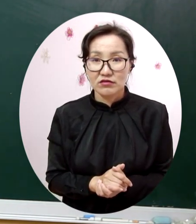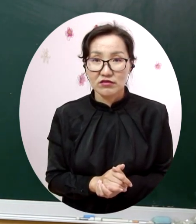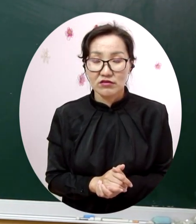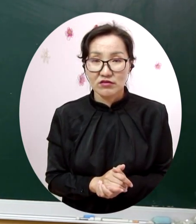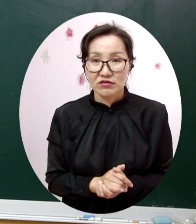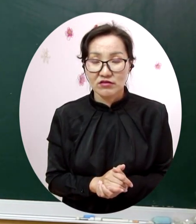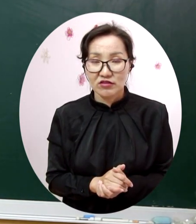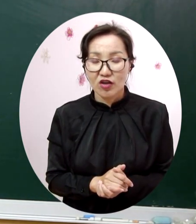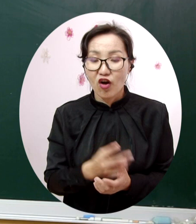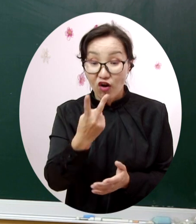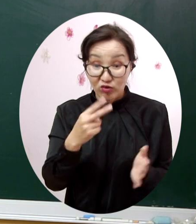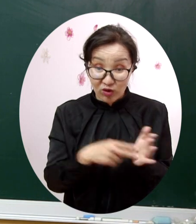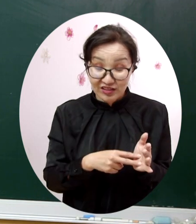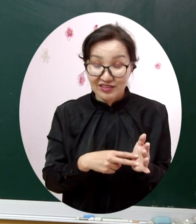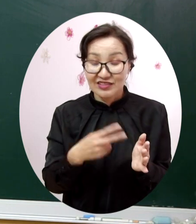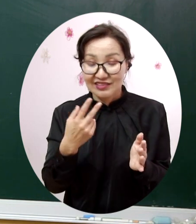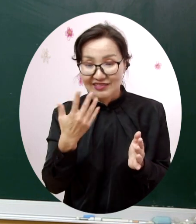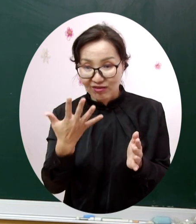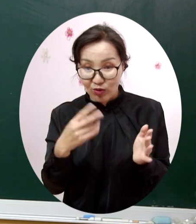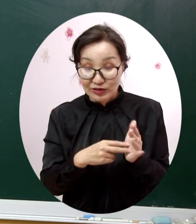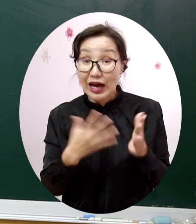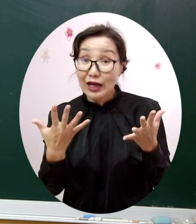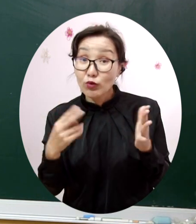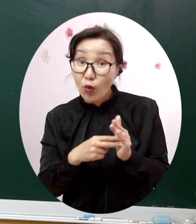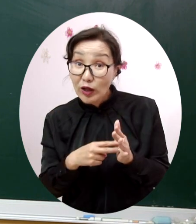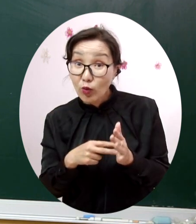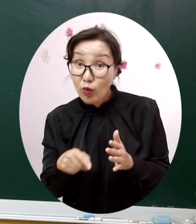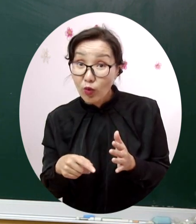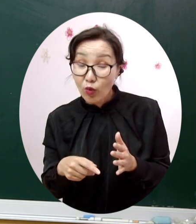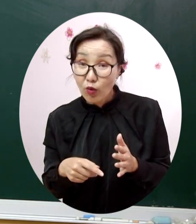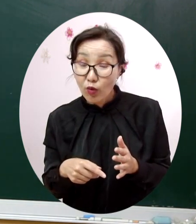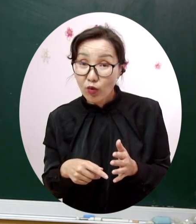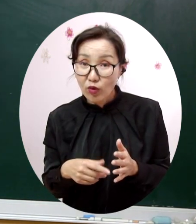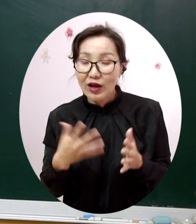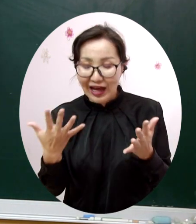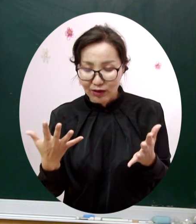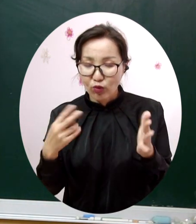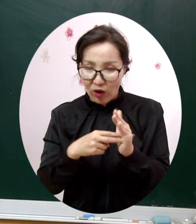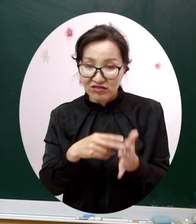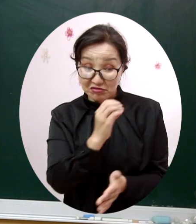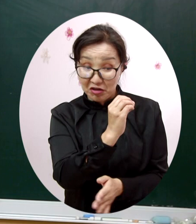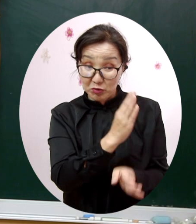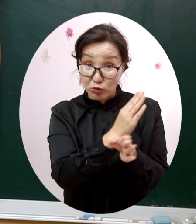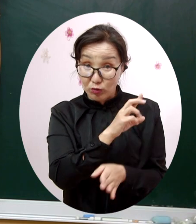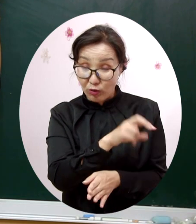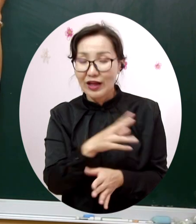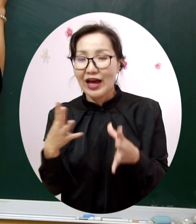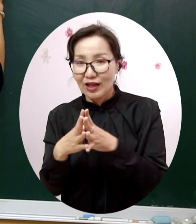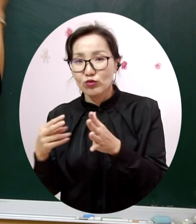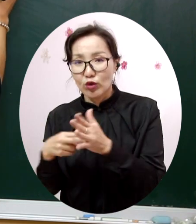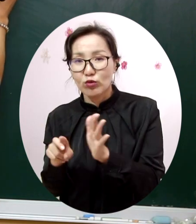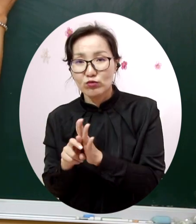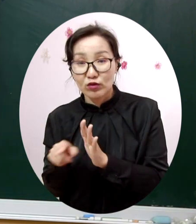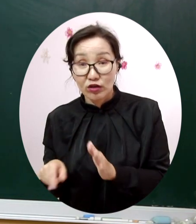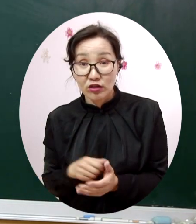За 2 хуваагдана, 5 хуваагдана, 10 хуваагдах уу? Өө зүйтэй 10 хуваагдана.